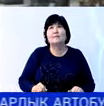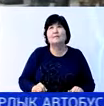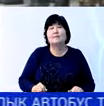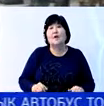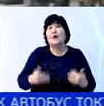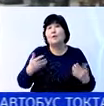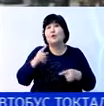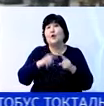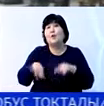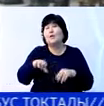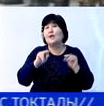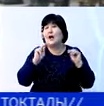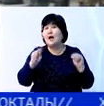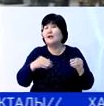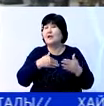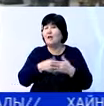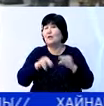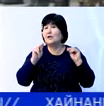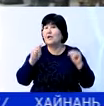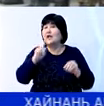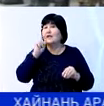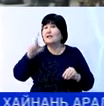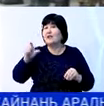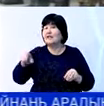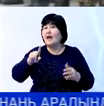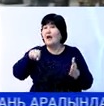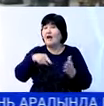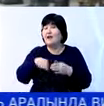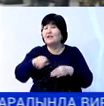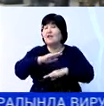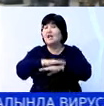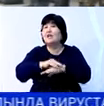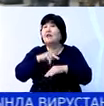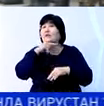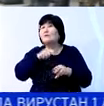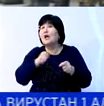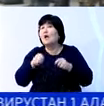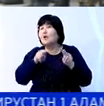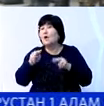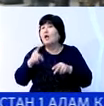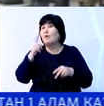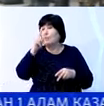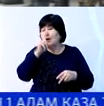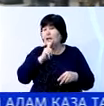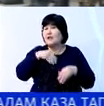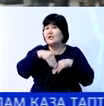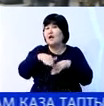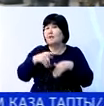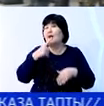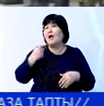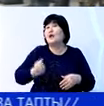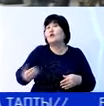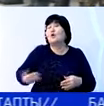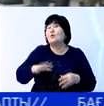Міне отан алдында адал болуға серт берген жас сарбаздар қала ішіндегі тәртіпті күзететін болады. Бір ай бойы саптық жүріспен әскери